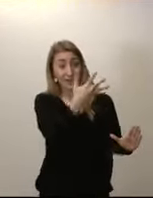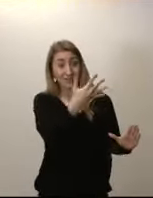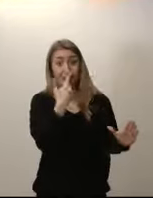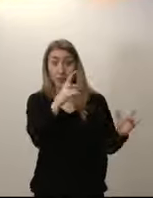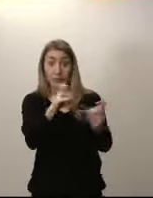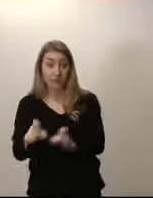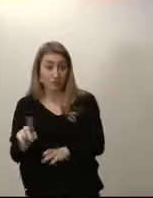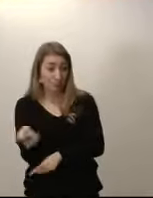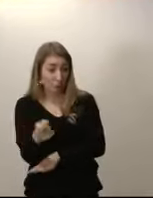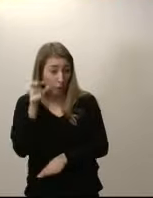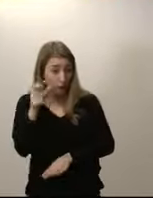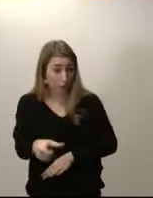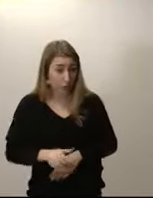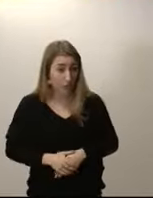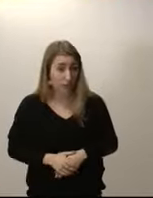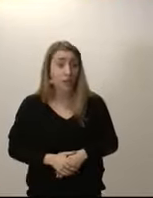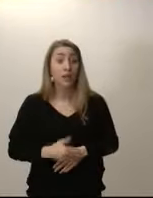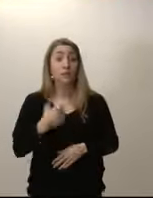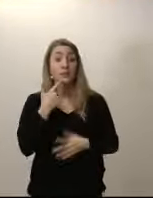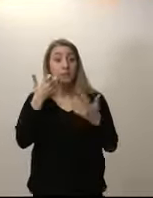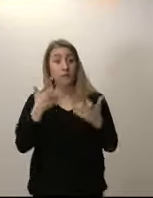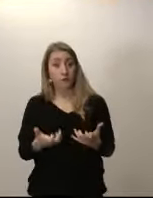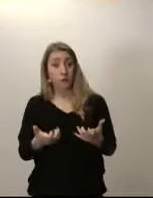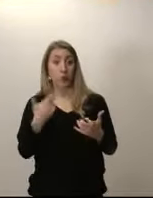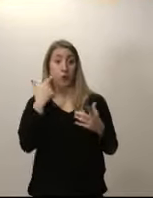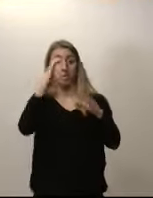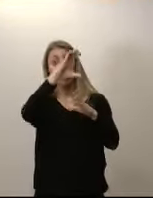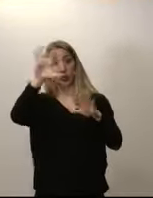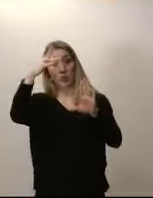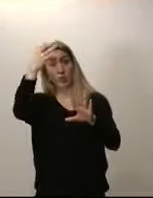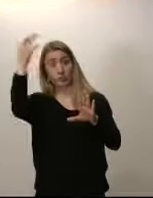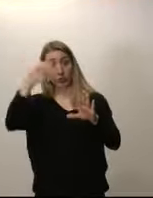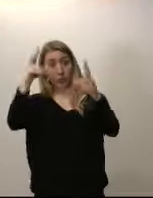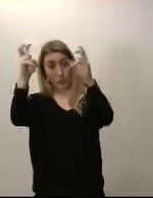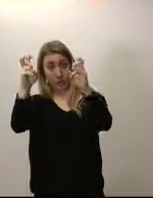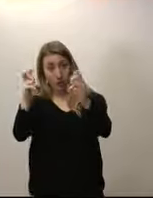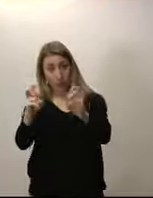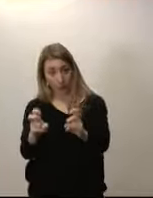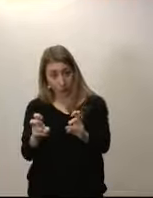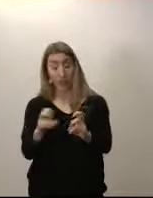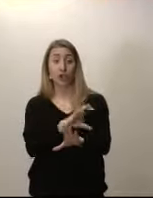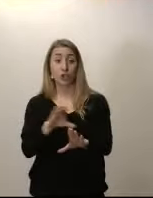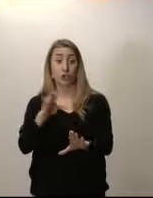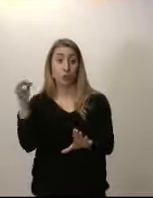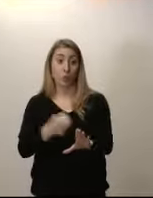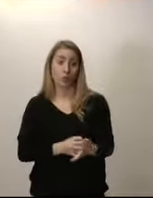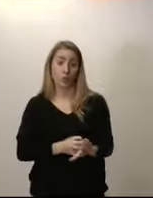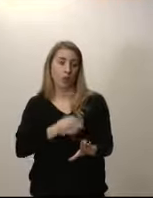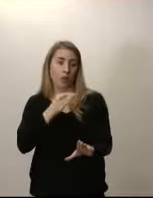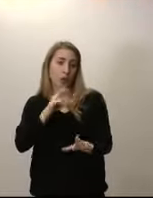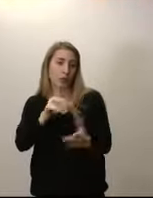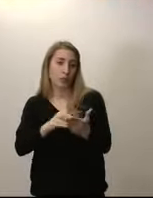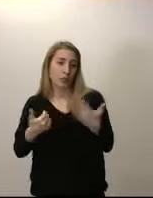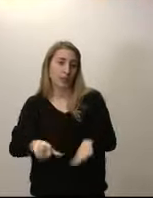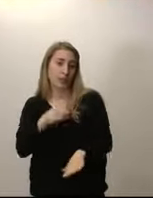pas de secret. Pour arriver à redescendre sous la barre, on n'y arrivera pas encore en 2016, à descendre sous la barre des 100%. Mais il faudra bien